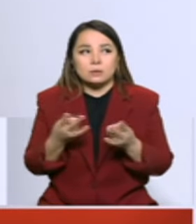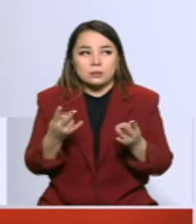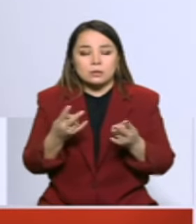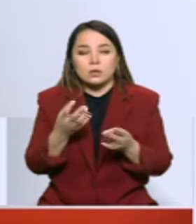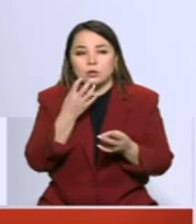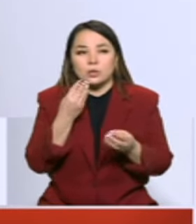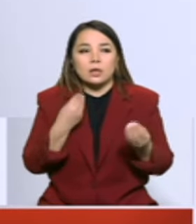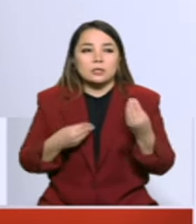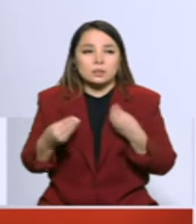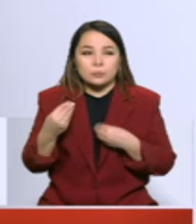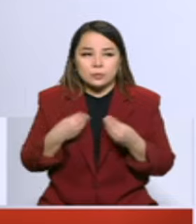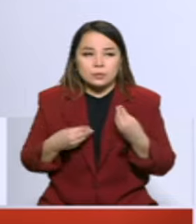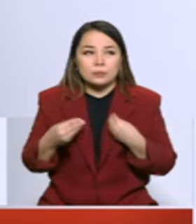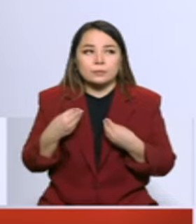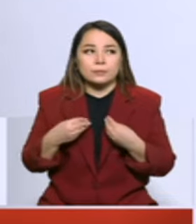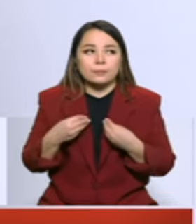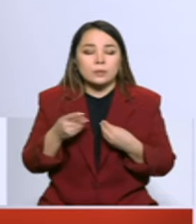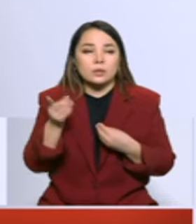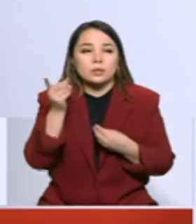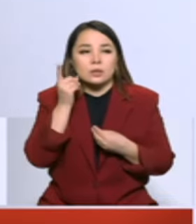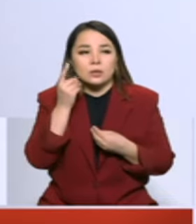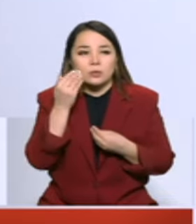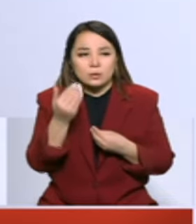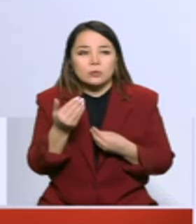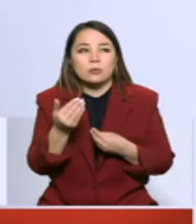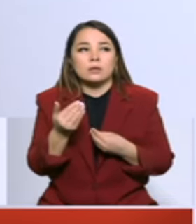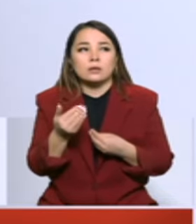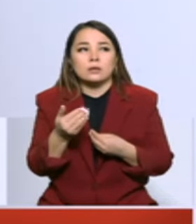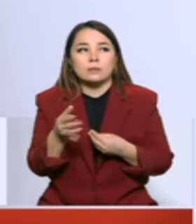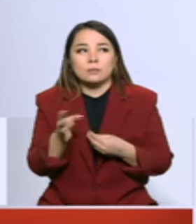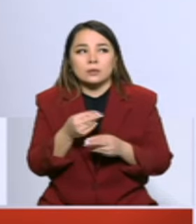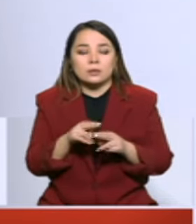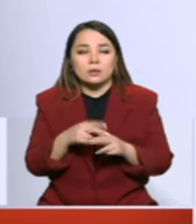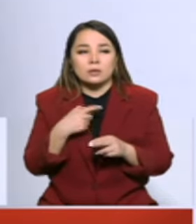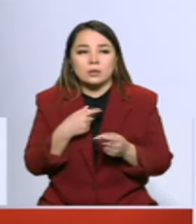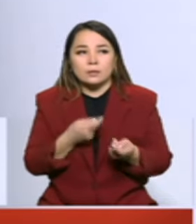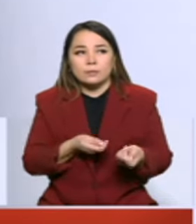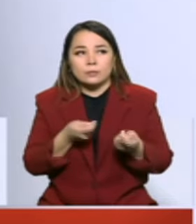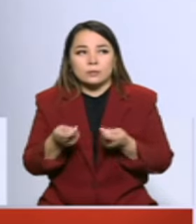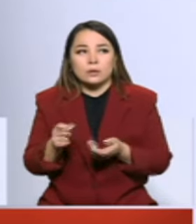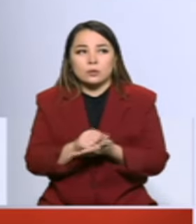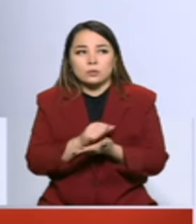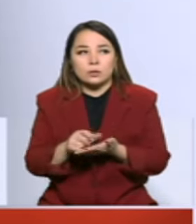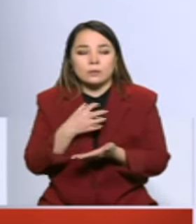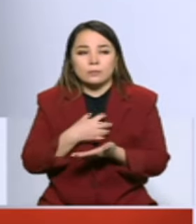жылы киімдерін, ұялы телефондарын, тоқтағыштарын, кілттерін алып, және